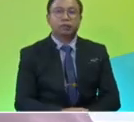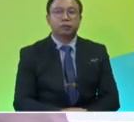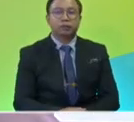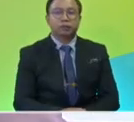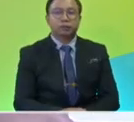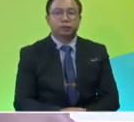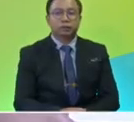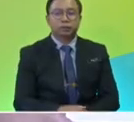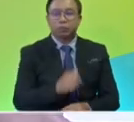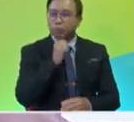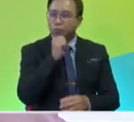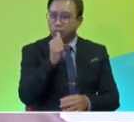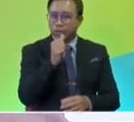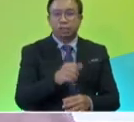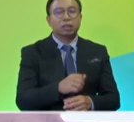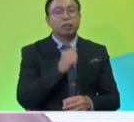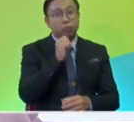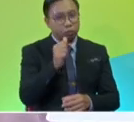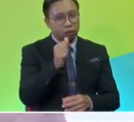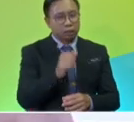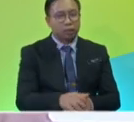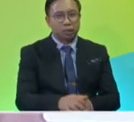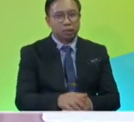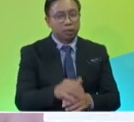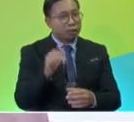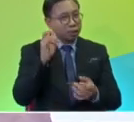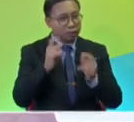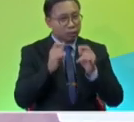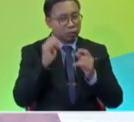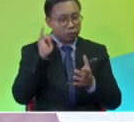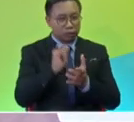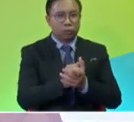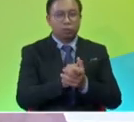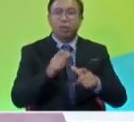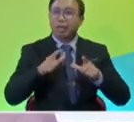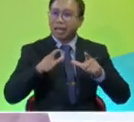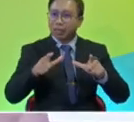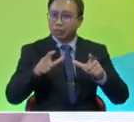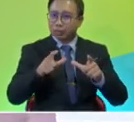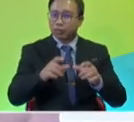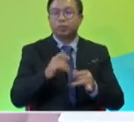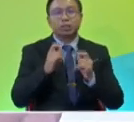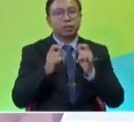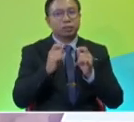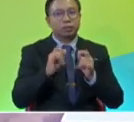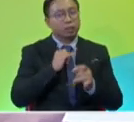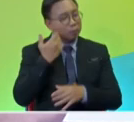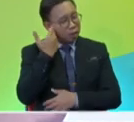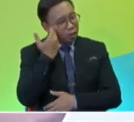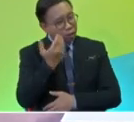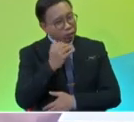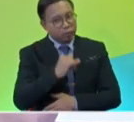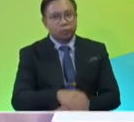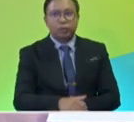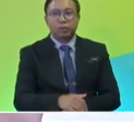emosian no no no bukan bukan tiktok tu habis tu yang mana cikguu tiktok saya malulah Cikgu dah gerak